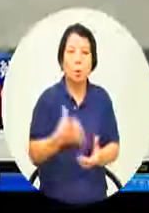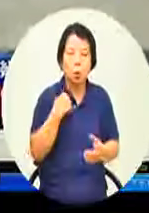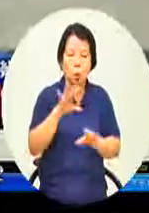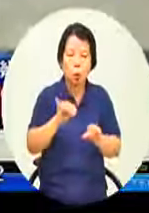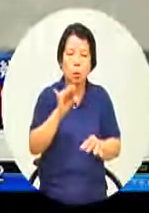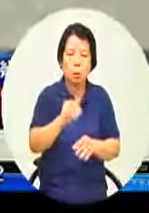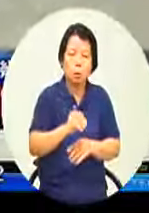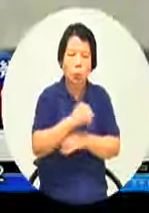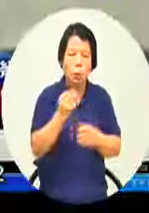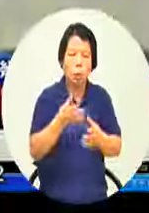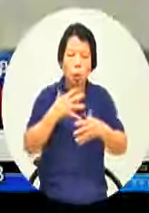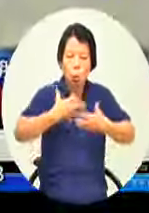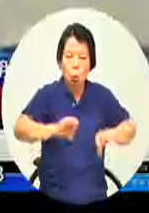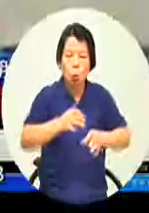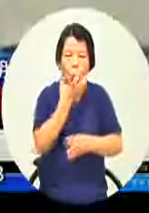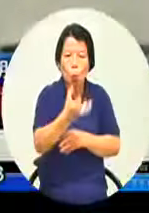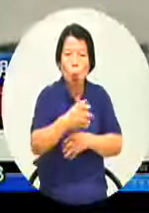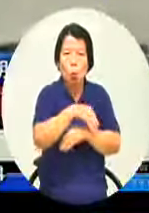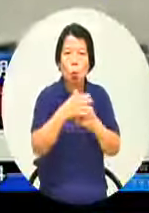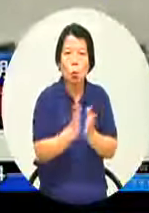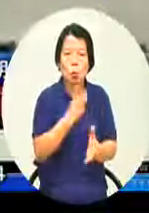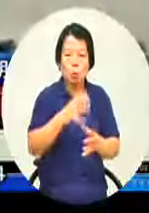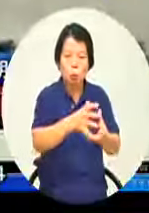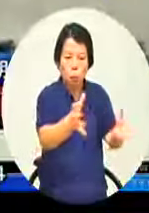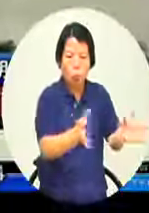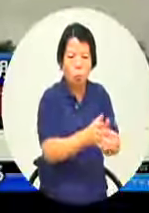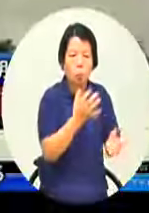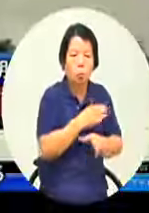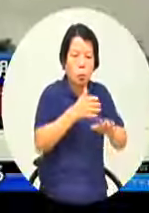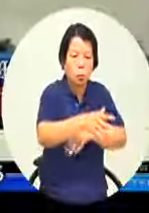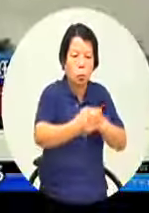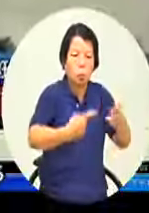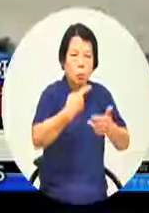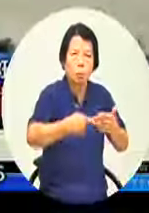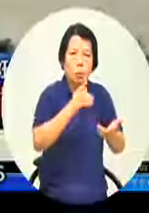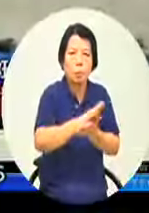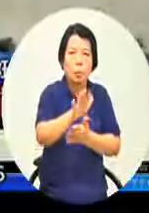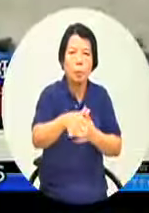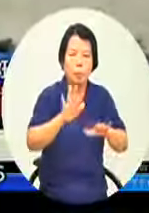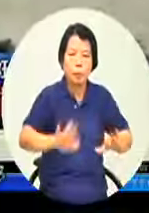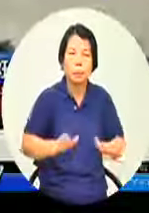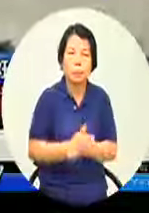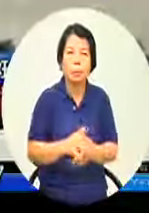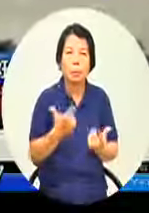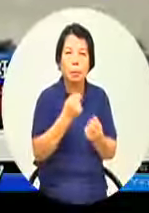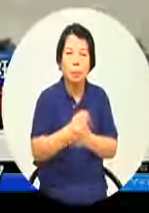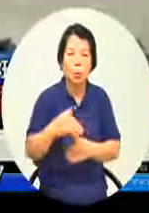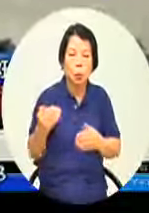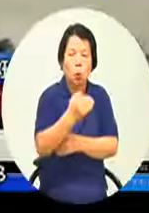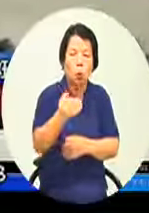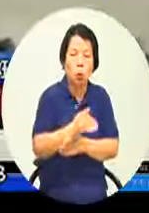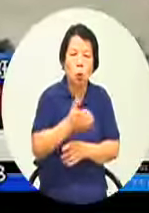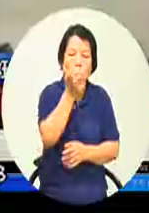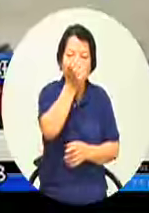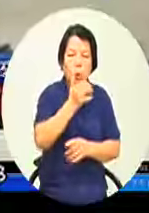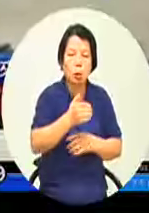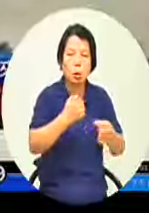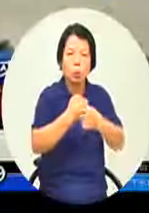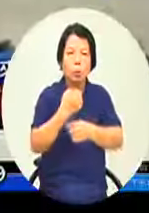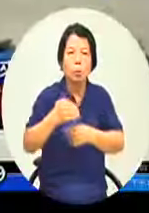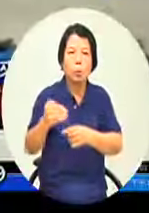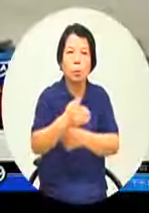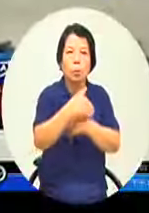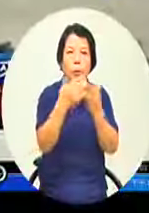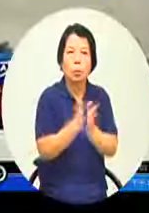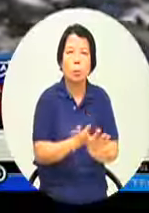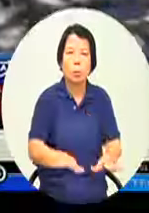啦。大部分都经过一礼拜了后的时阵，今仔去龙胆龙虎斑。请搬动卡